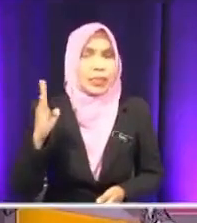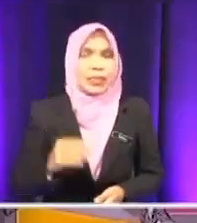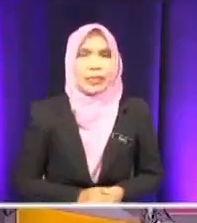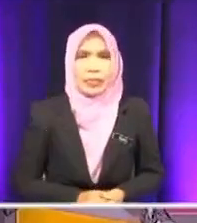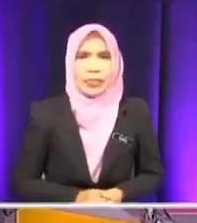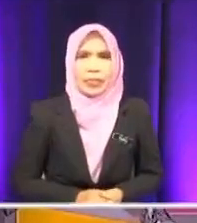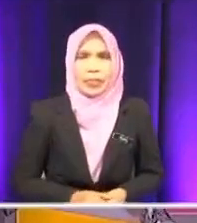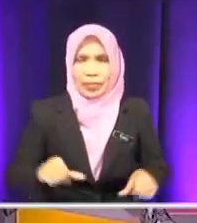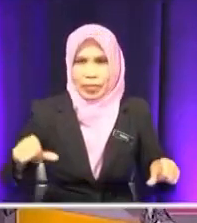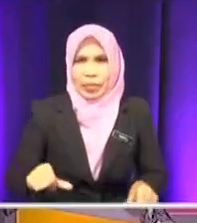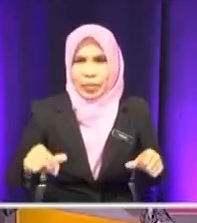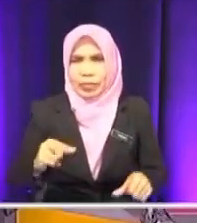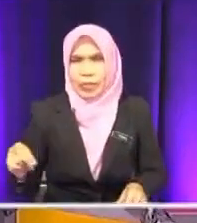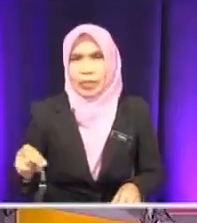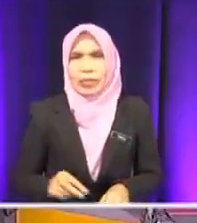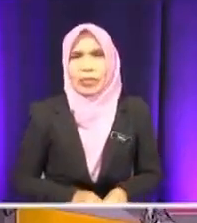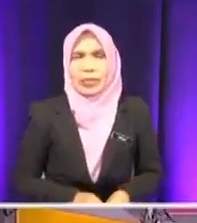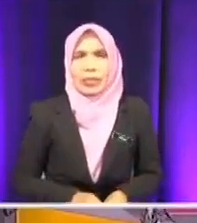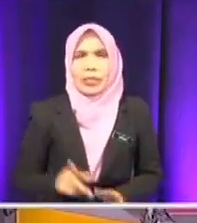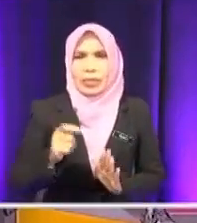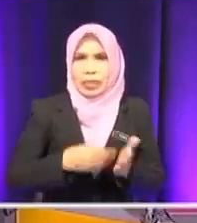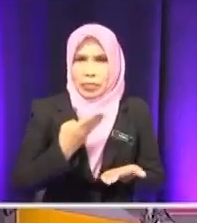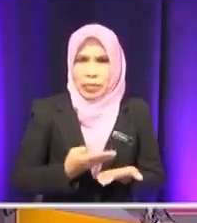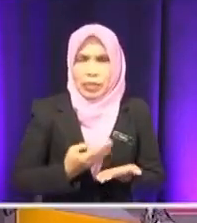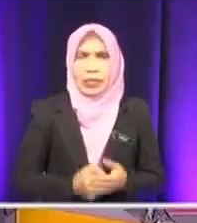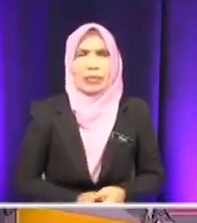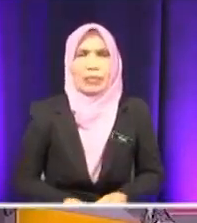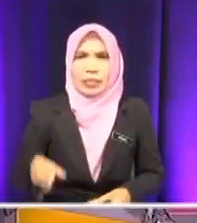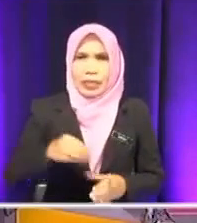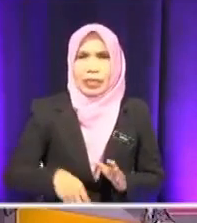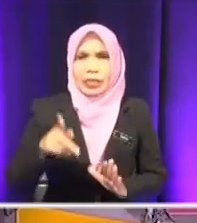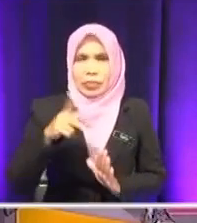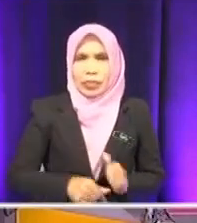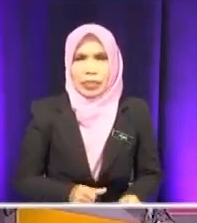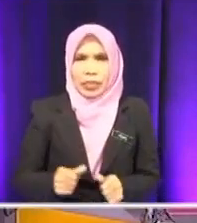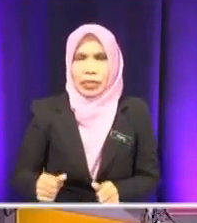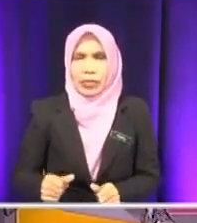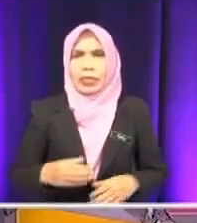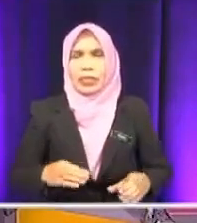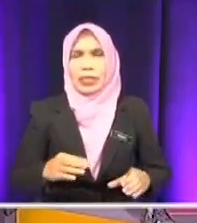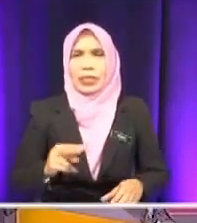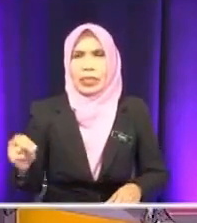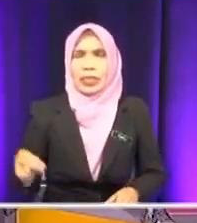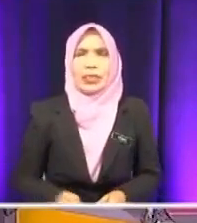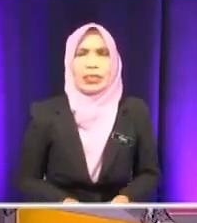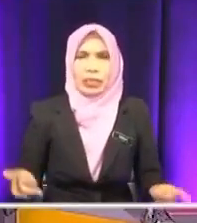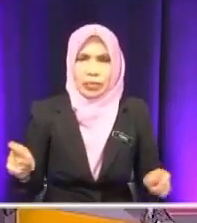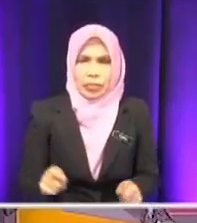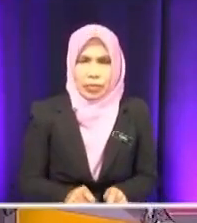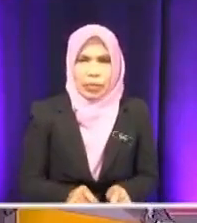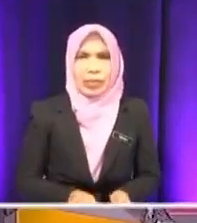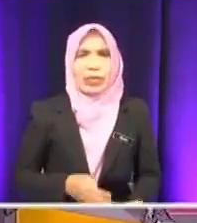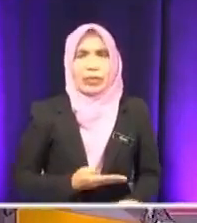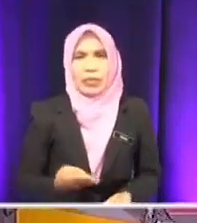amalan terbaik dalam penentuan amalan terbaik dalam penentu caraan seperti eee memberi komen Oke menggunakan